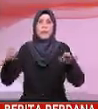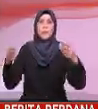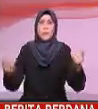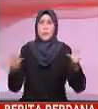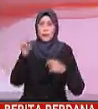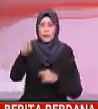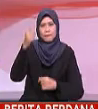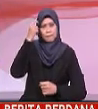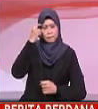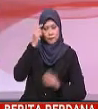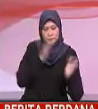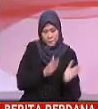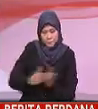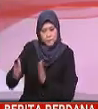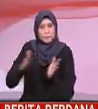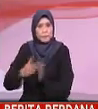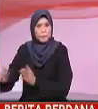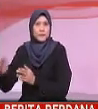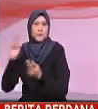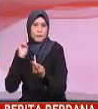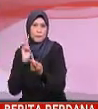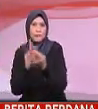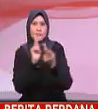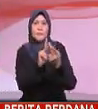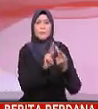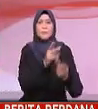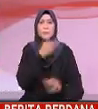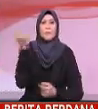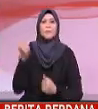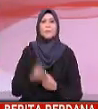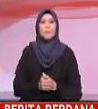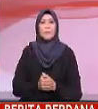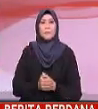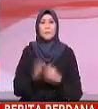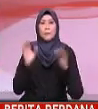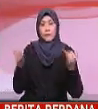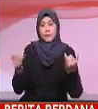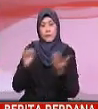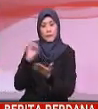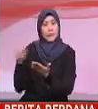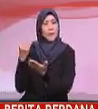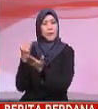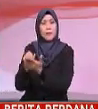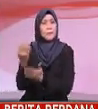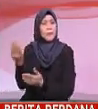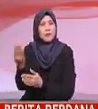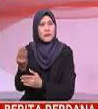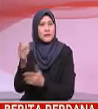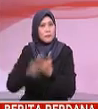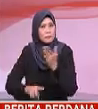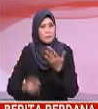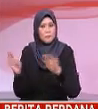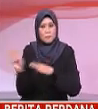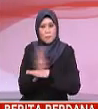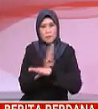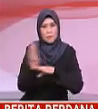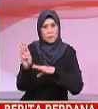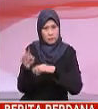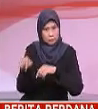strategik dan berkesan. Jenayah yang berbentuk lazimnya, yang katakan konvensional,